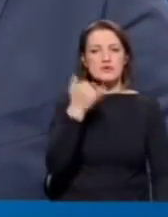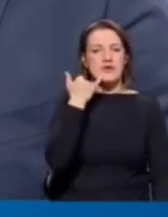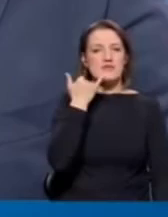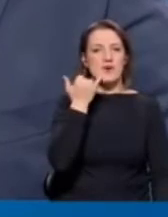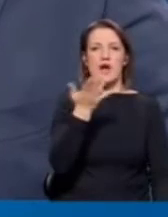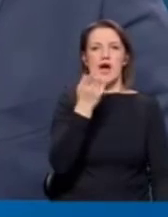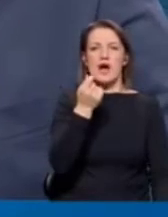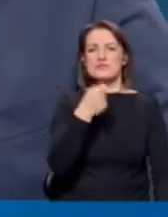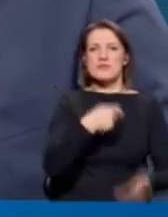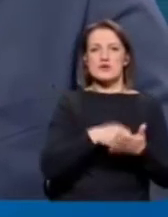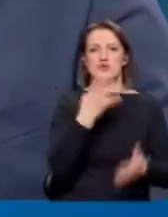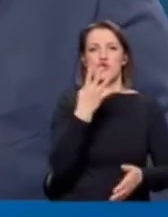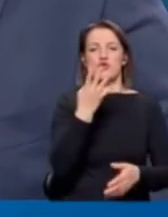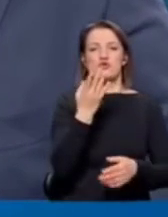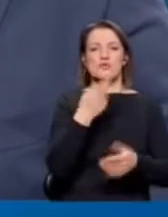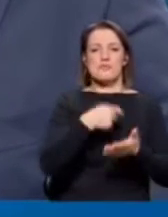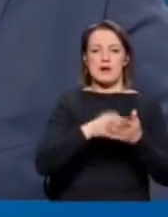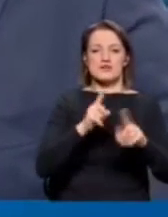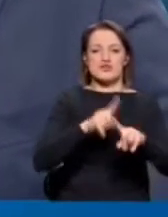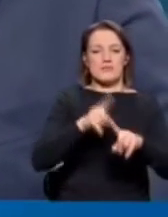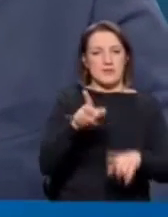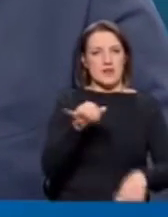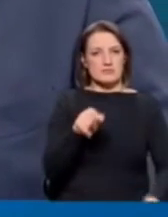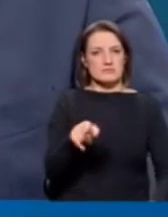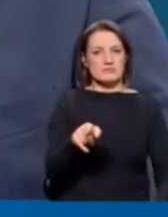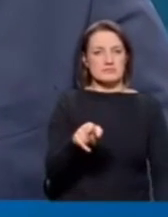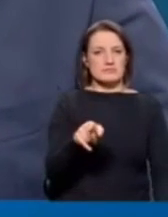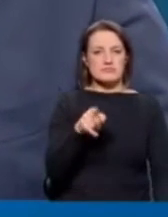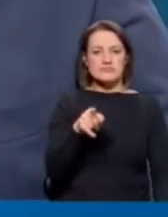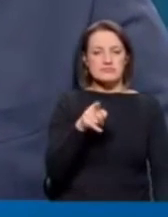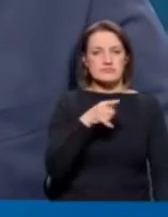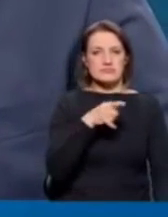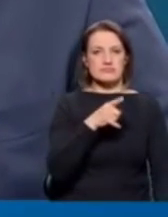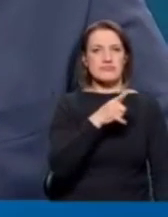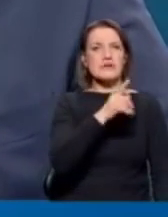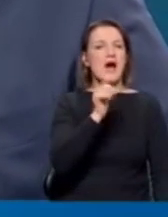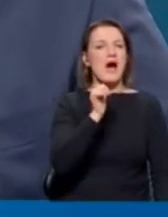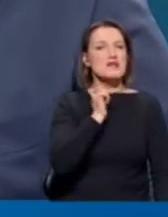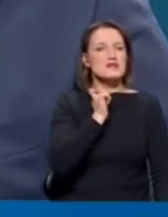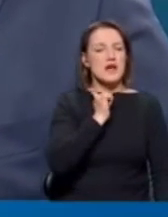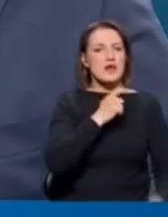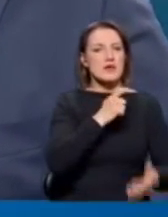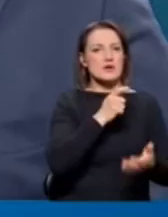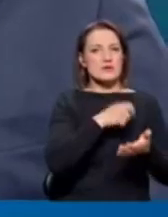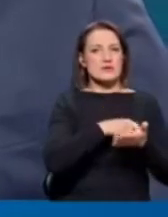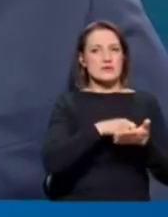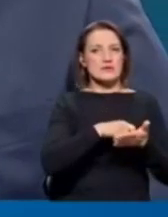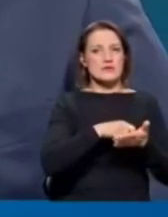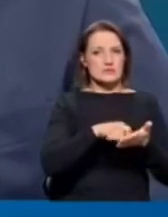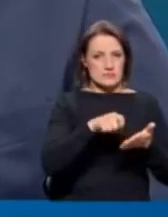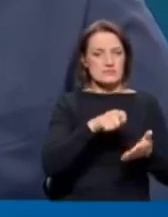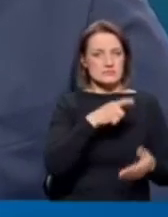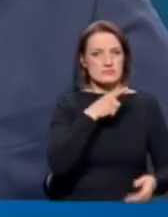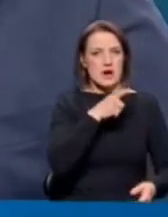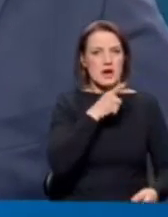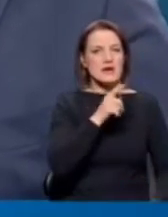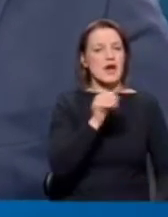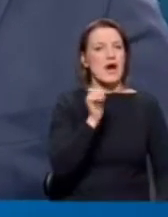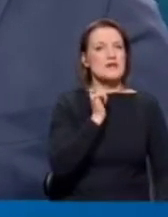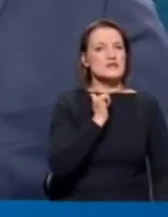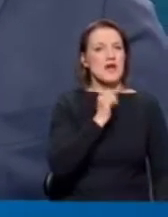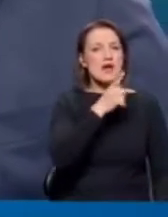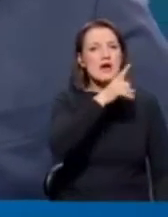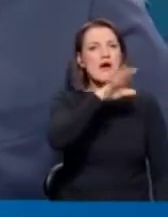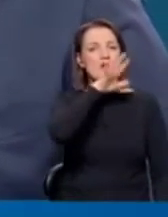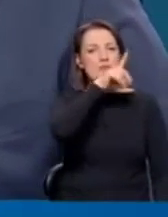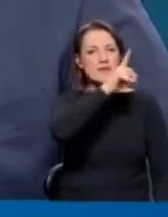atıyorum mesela 4 maaşı da orada Bu telefon bir asgari ücretli alıyor maaşının üçte biri de cebinde ya